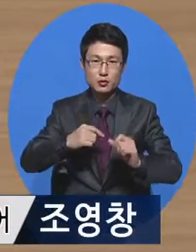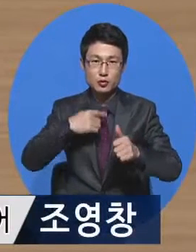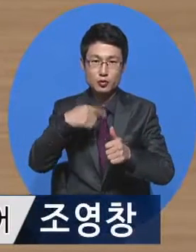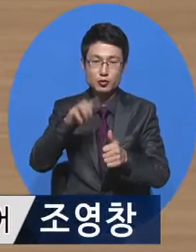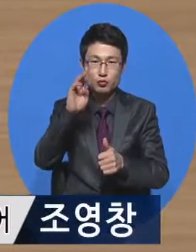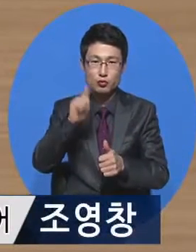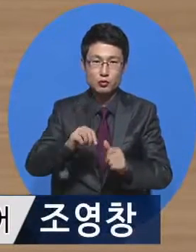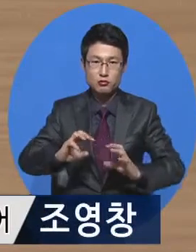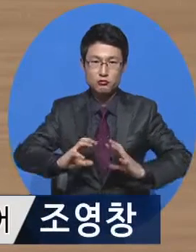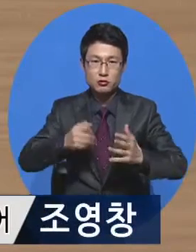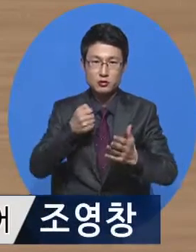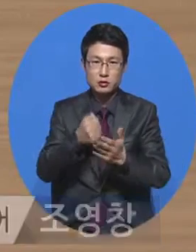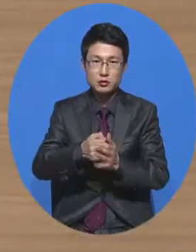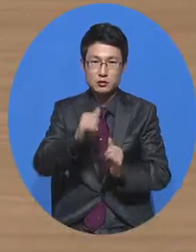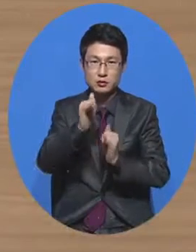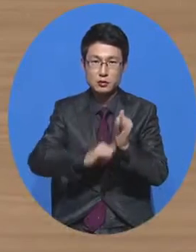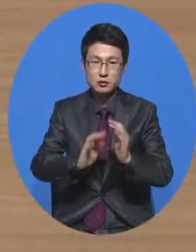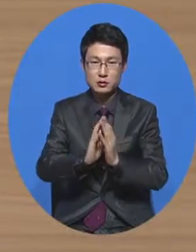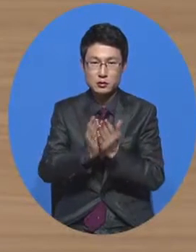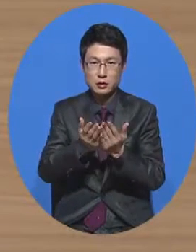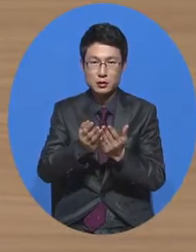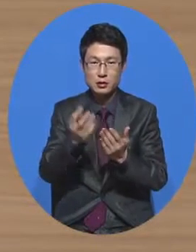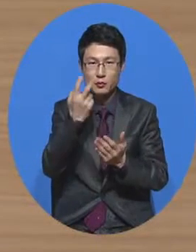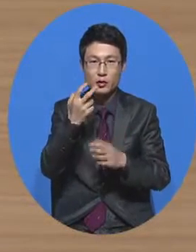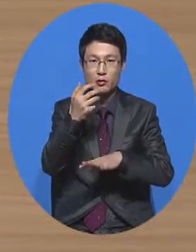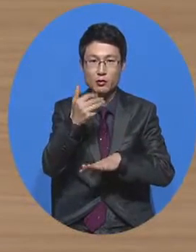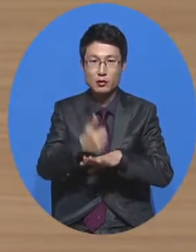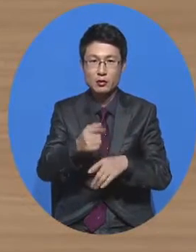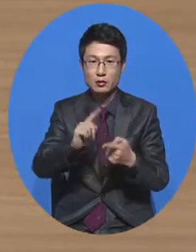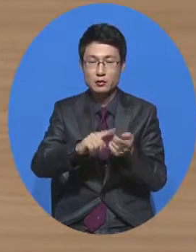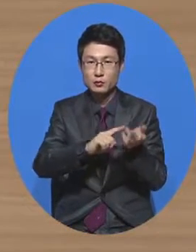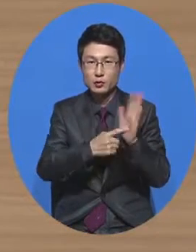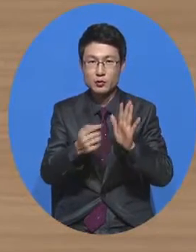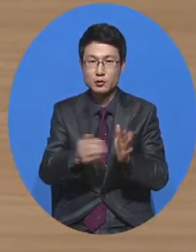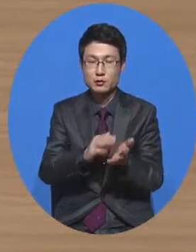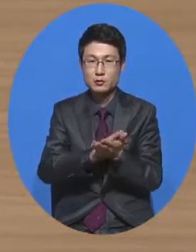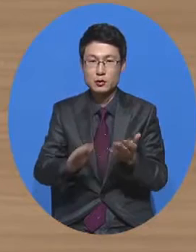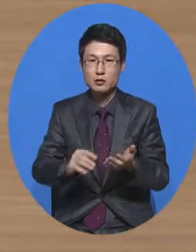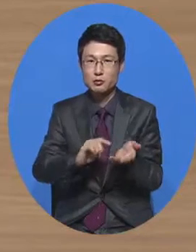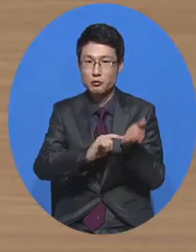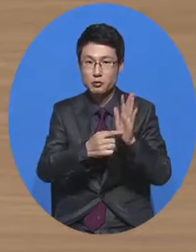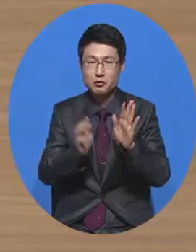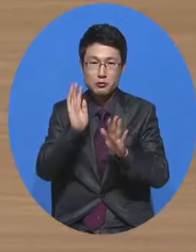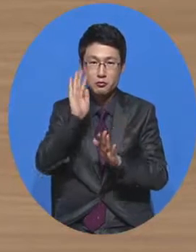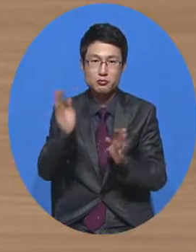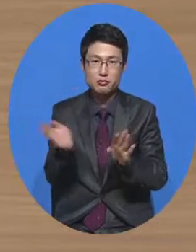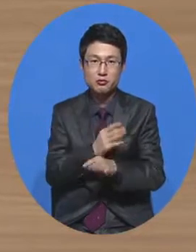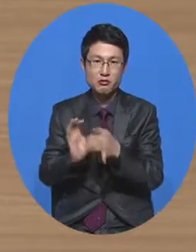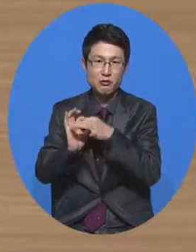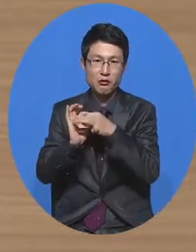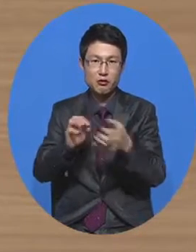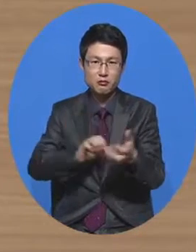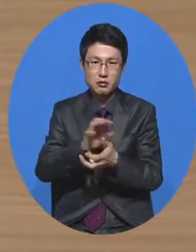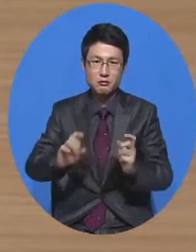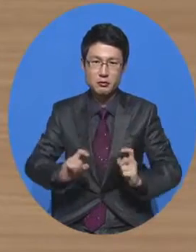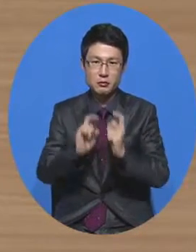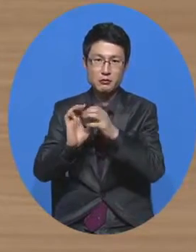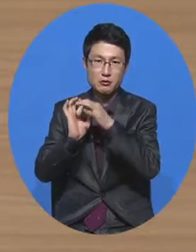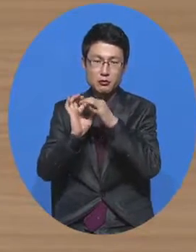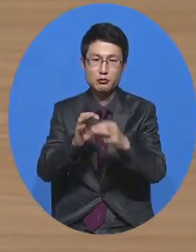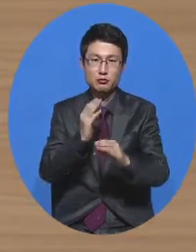교육부가 국정 역사교과서 현장 검토 본 을 공개했습니다 공개 직후부터 논란과 파장이 계속되고